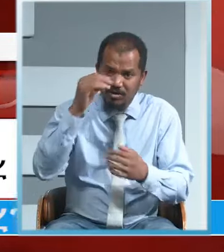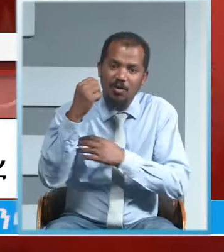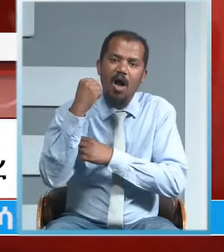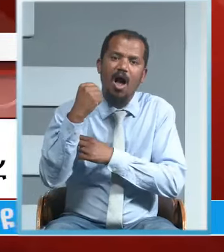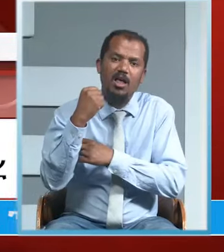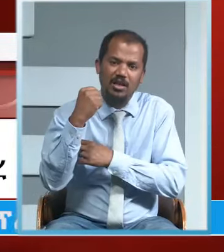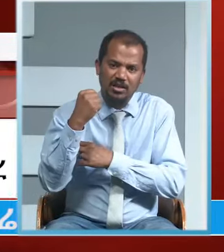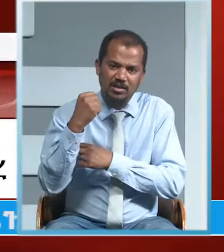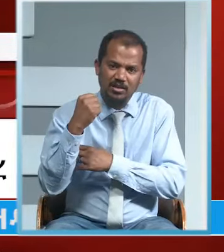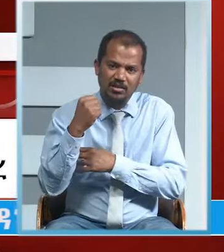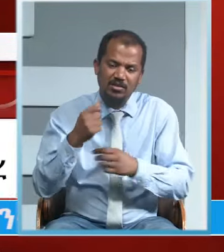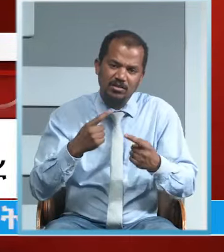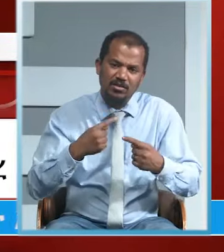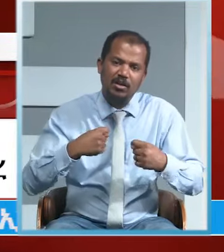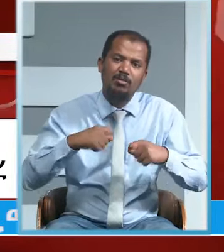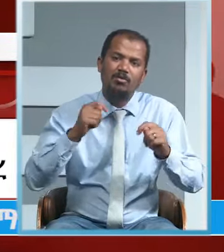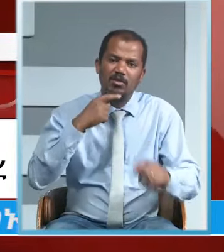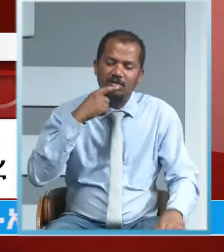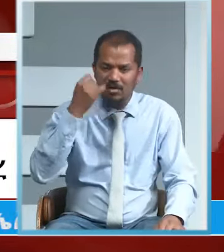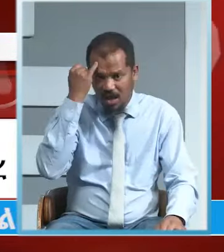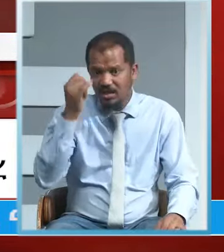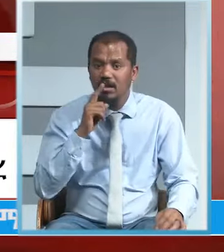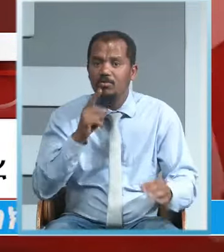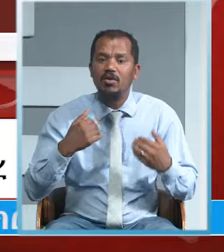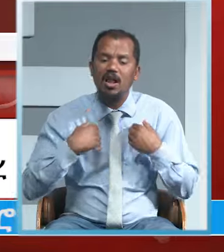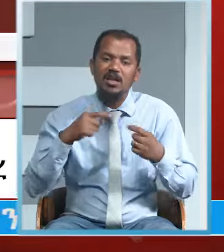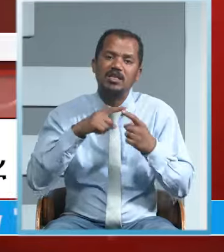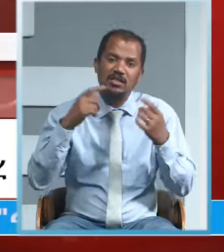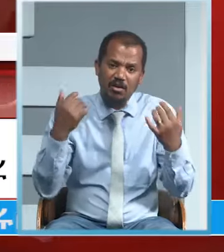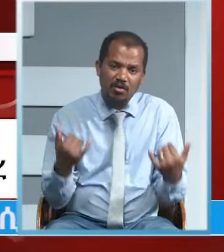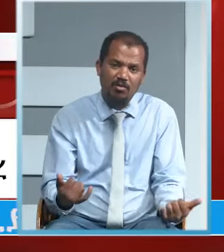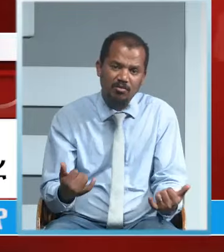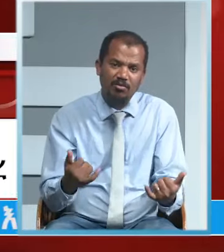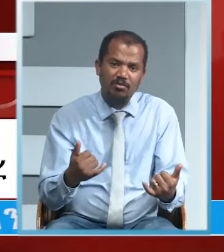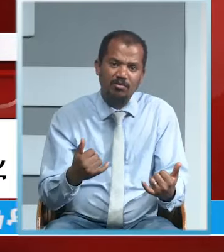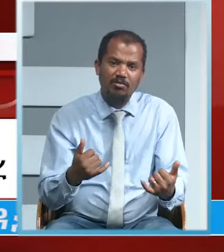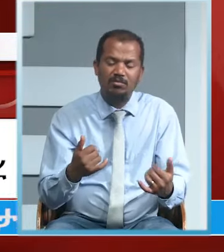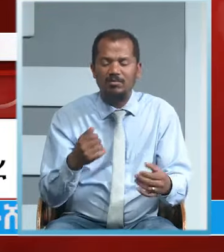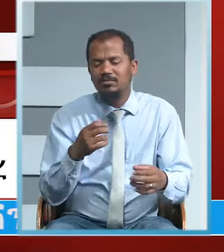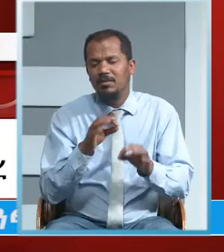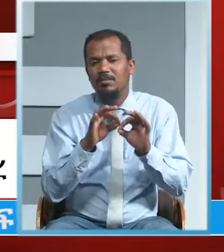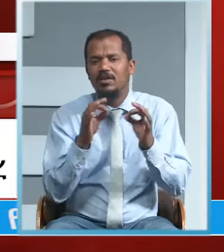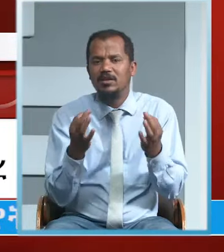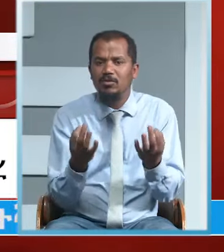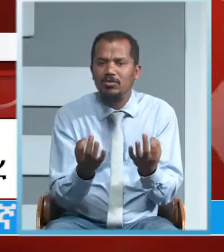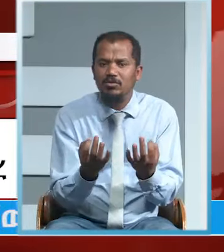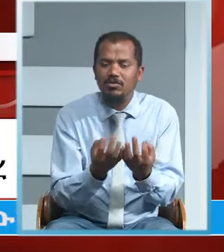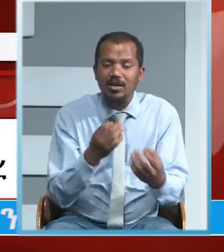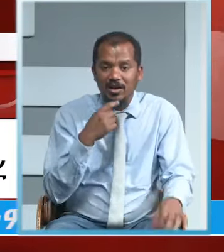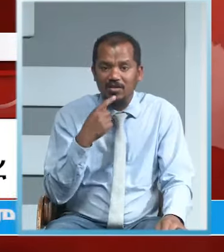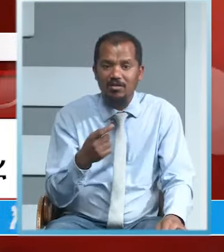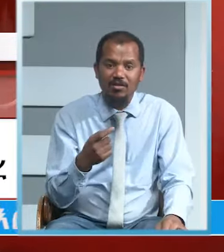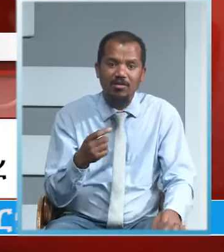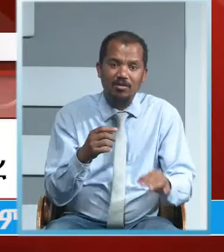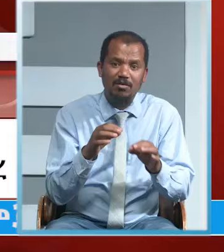ደግሞ እንሞክር የሚል ሀሳብ ነው እንጂ ያለን እስካሁን ታንኩም ውጭ አላመጣም። ቤተሰቦቻቸው እንዳልከው አሁን